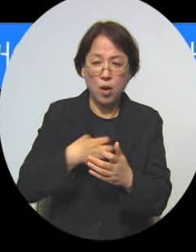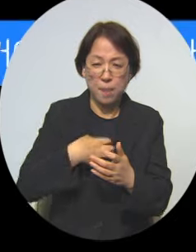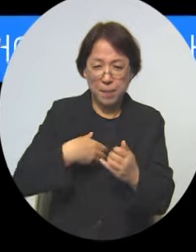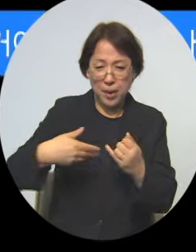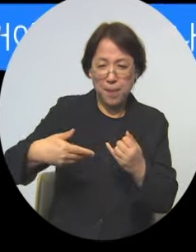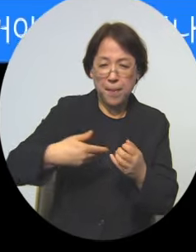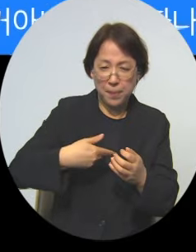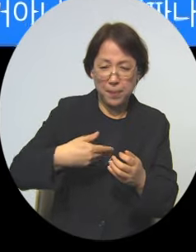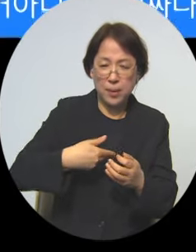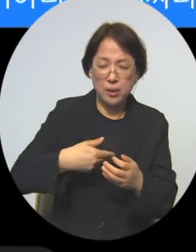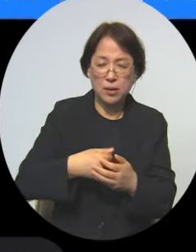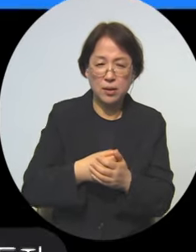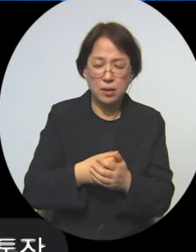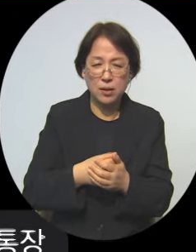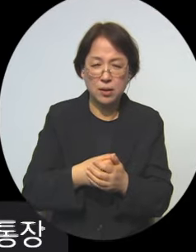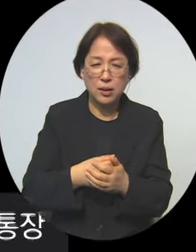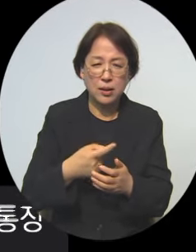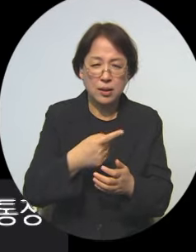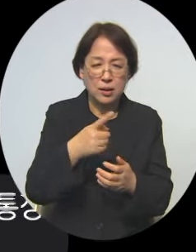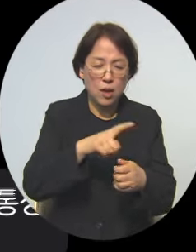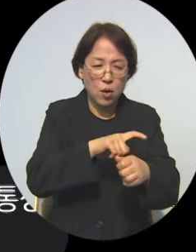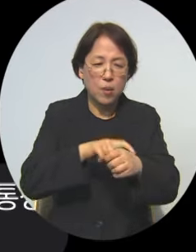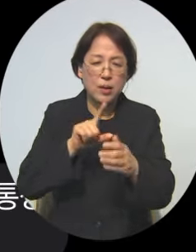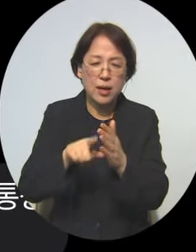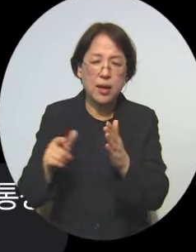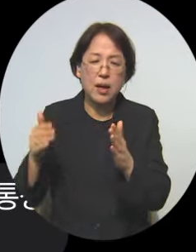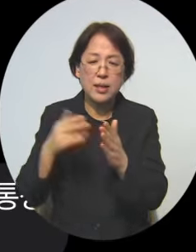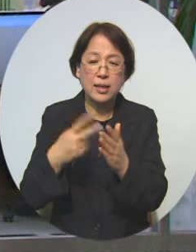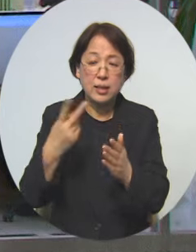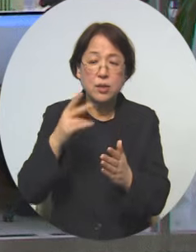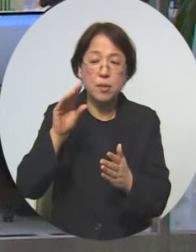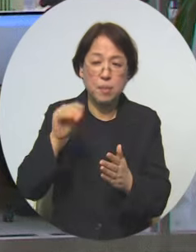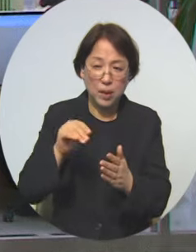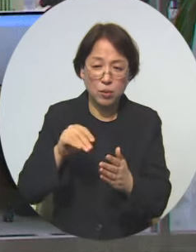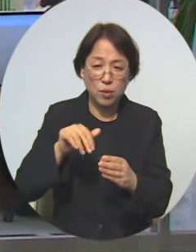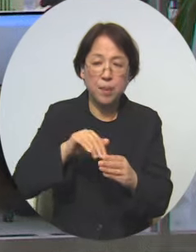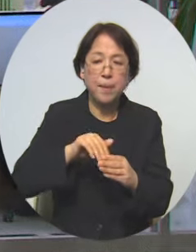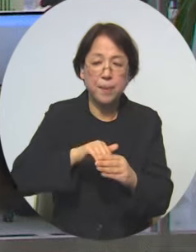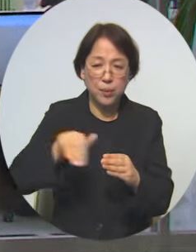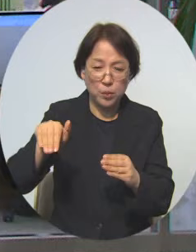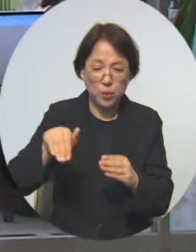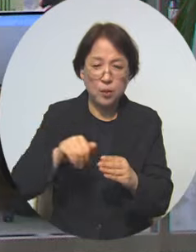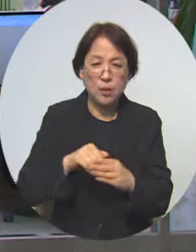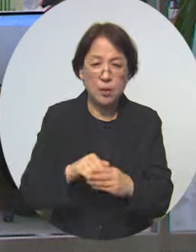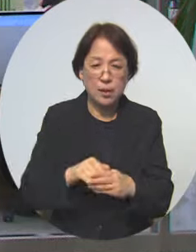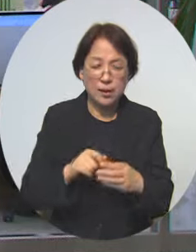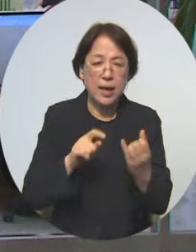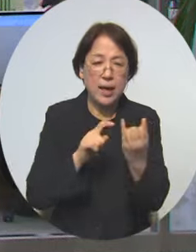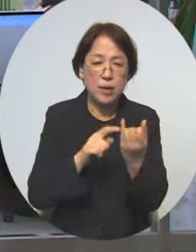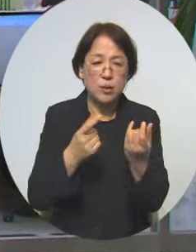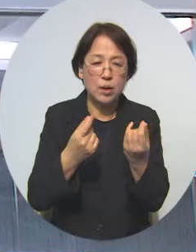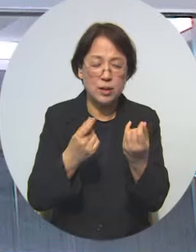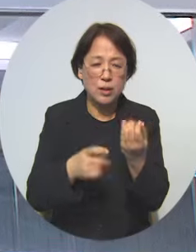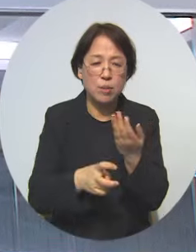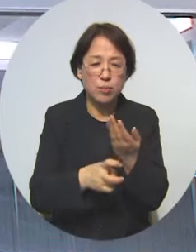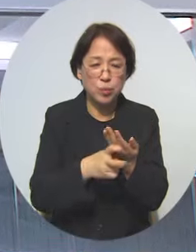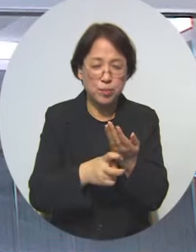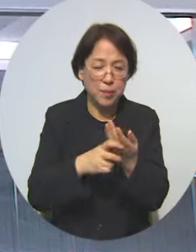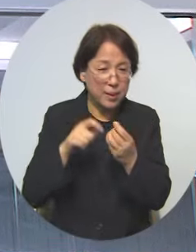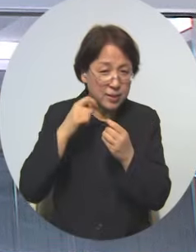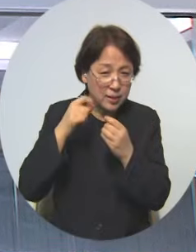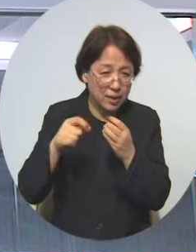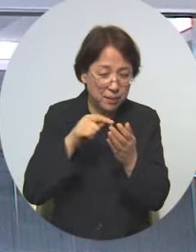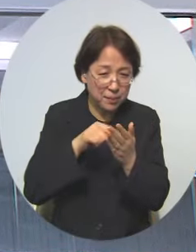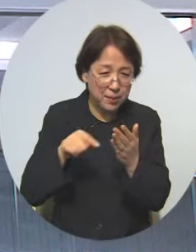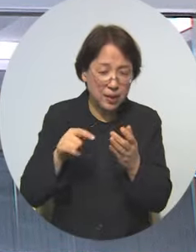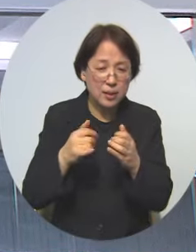업체 일당들이 검거될 때까지 2천만 원이 넘는 금액을 보냈습니다. 금융감독원에 따르면 A씨와 같이 불법 사금융으로 인한